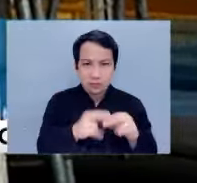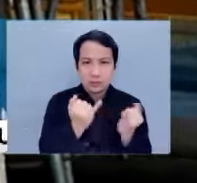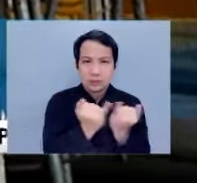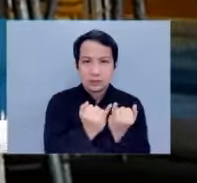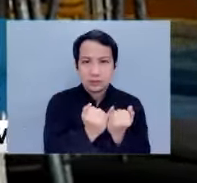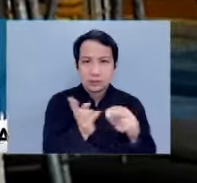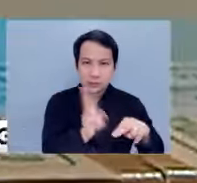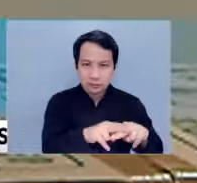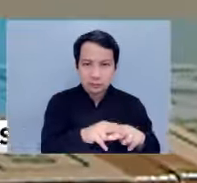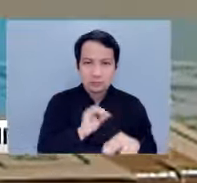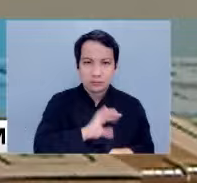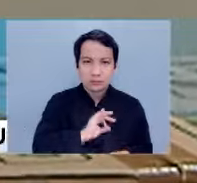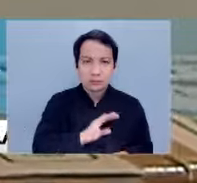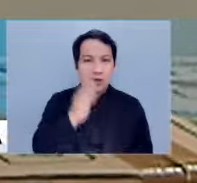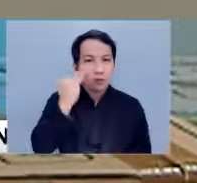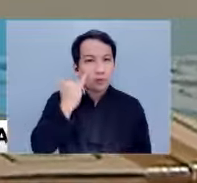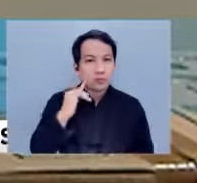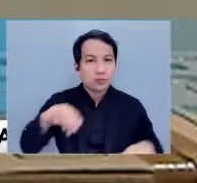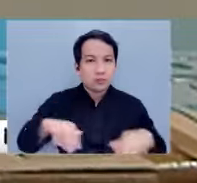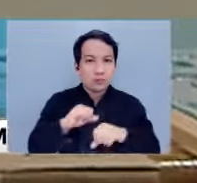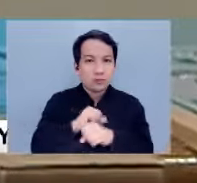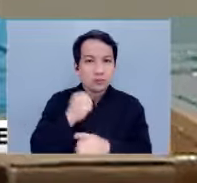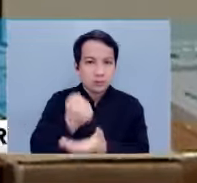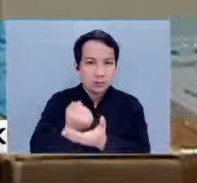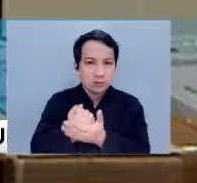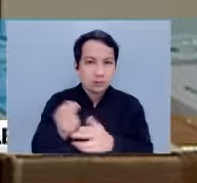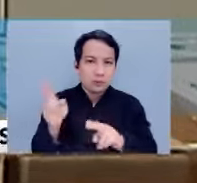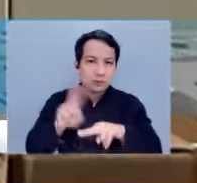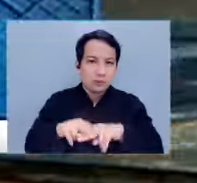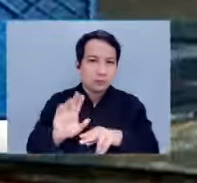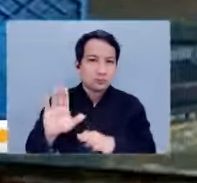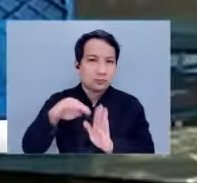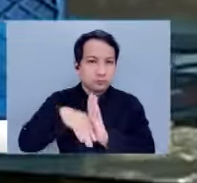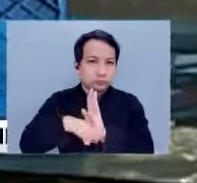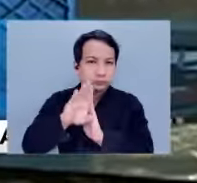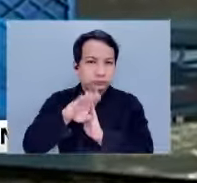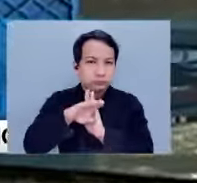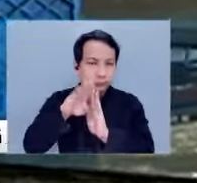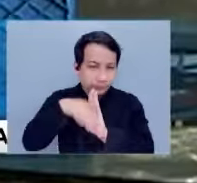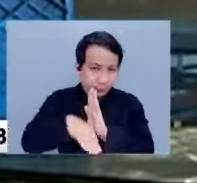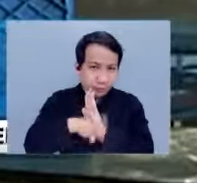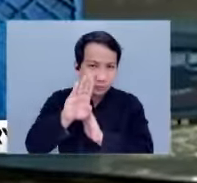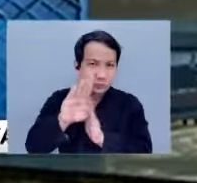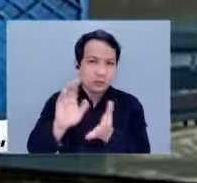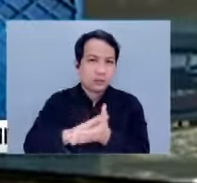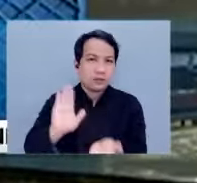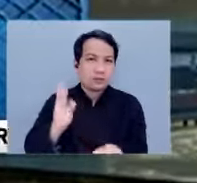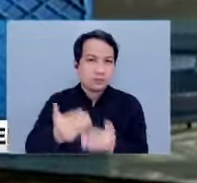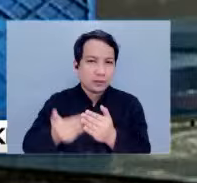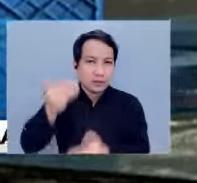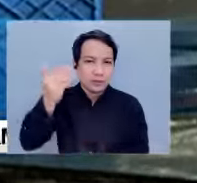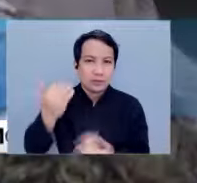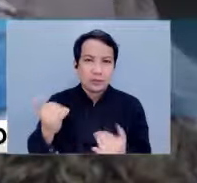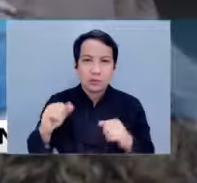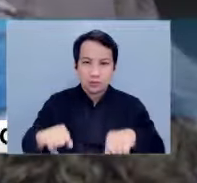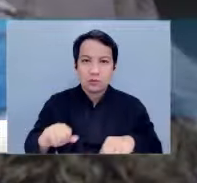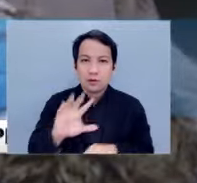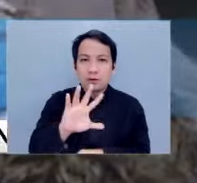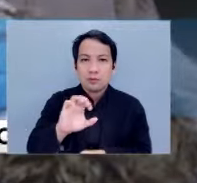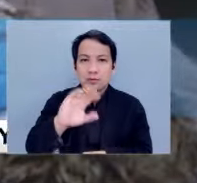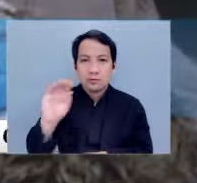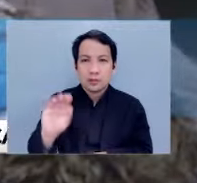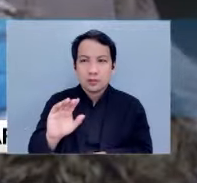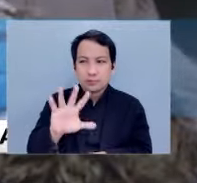manggagawa ang gipit pa rin bunsod ng mataas na presyo ng mga bilihin. Simula kasi ngayong buwan, magiging 5% na ang kontribusyon